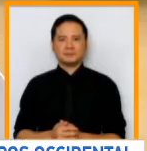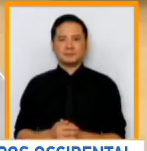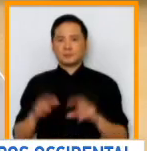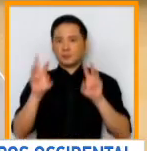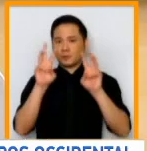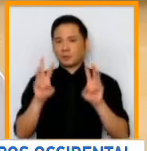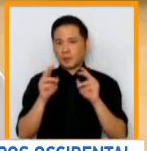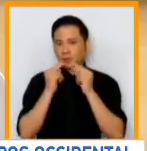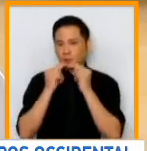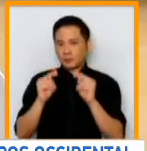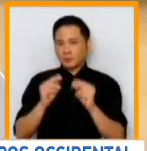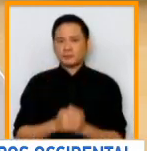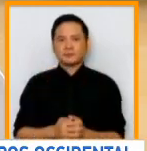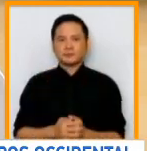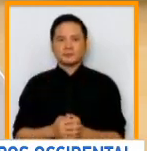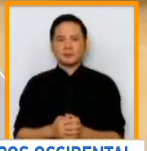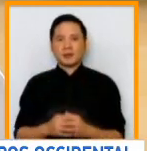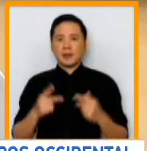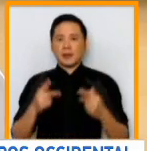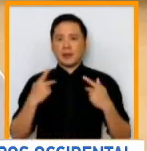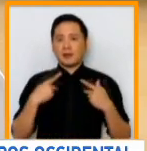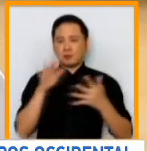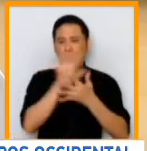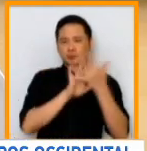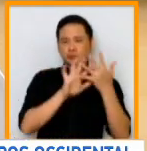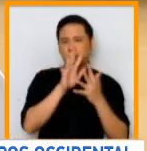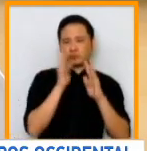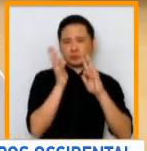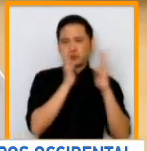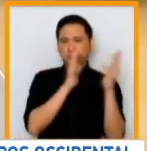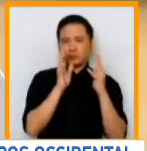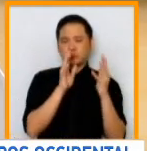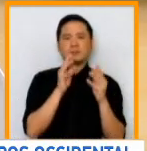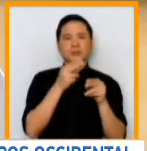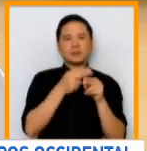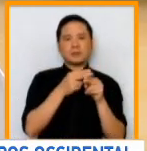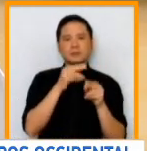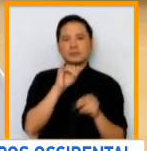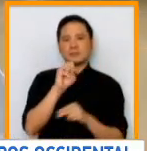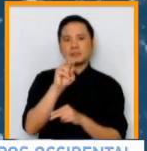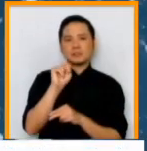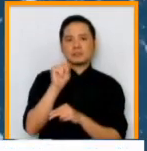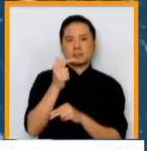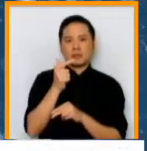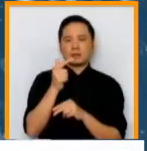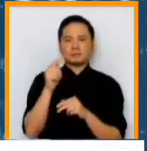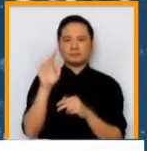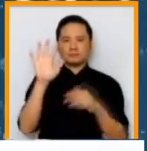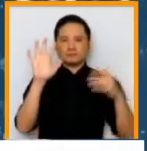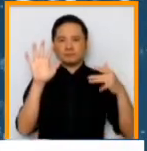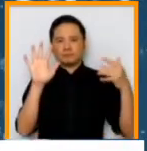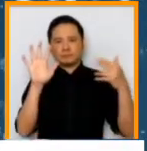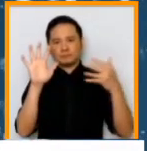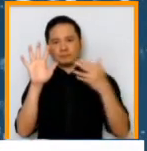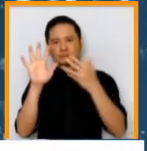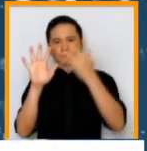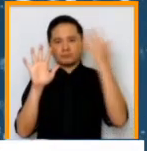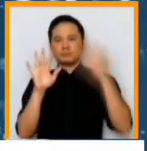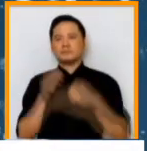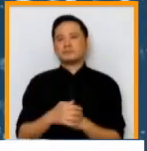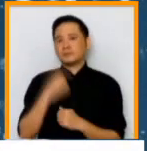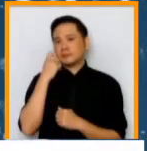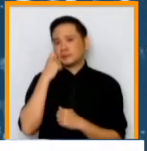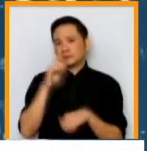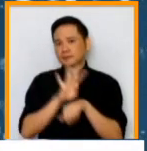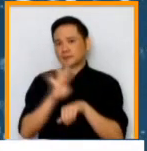Napanatili ng Tropical Depression Isang ang lakas nito habang nasa Philippine Sea ayon sa PAGASA. Kaninang alas 4 ng umaga, nakita ang sentro ng